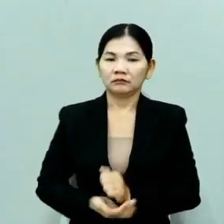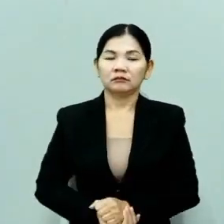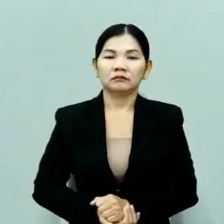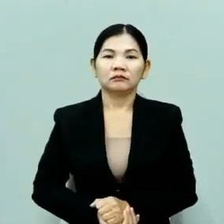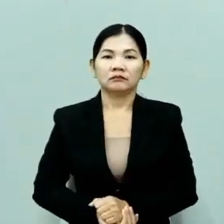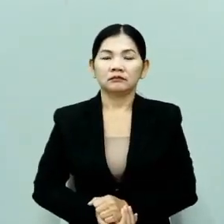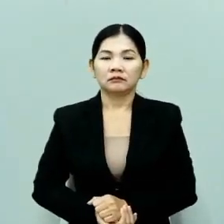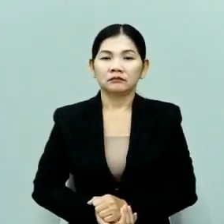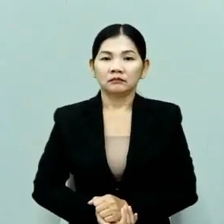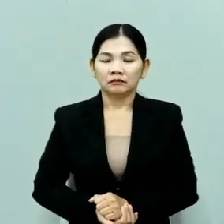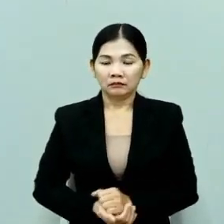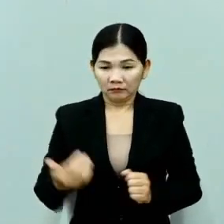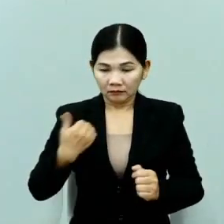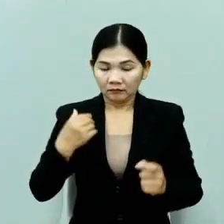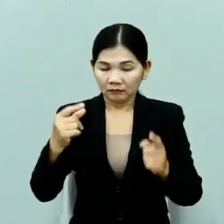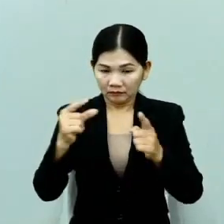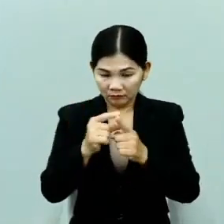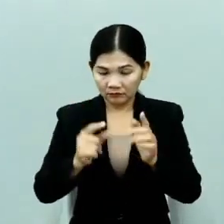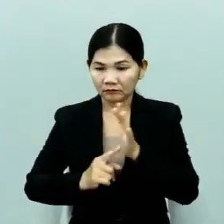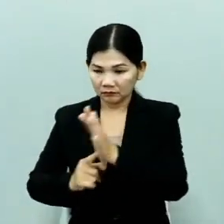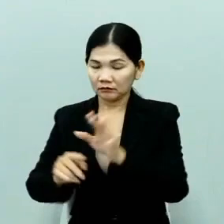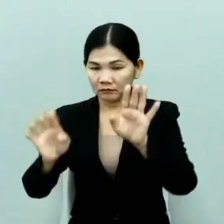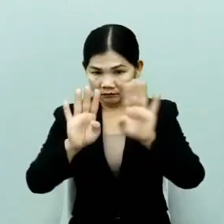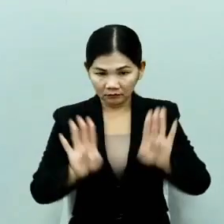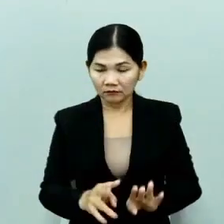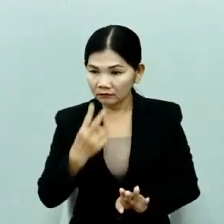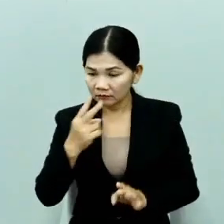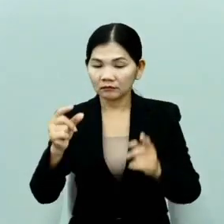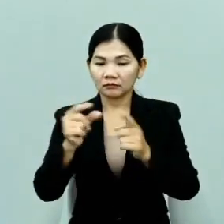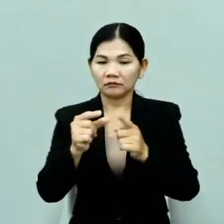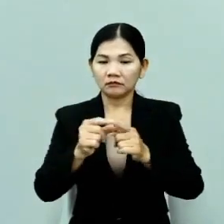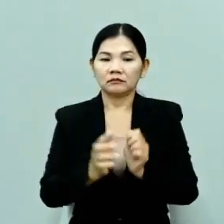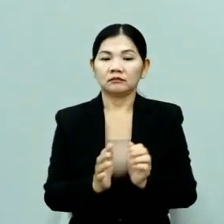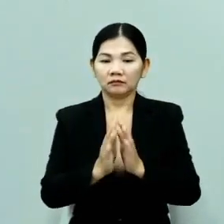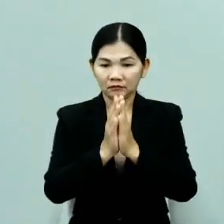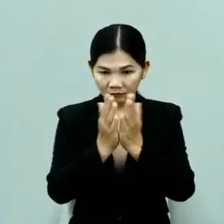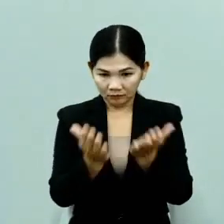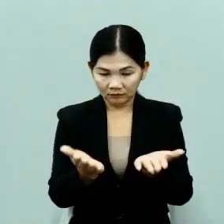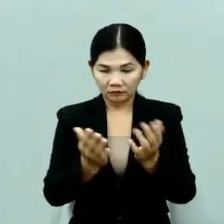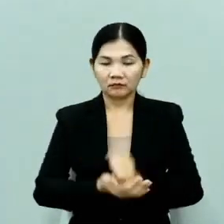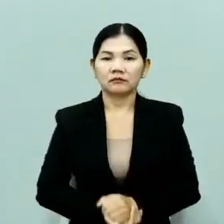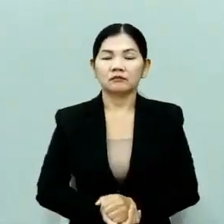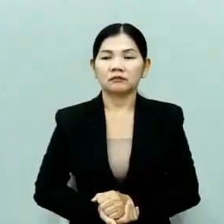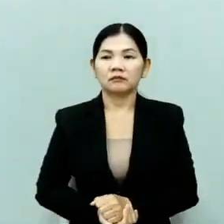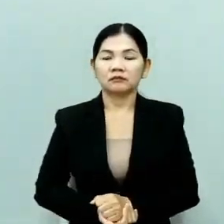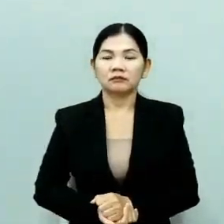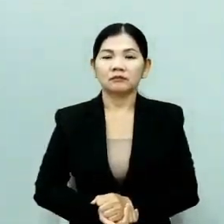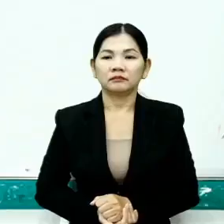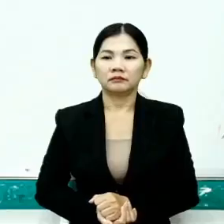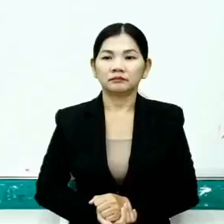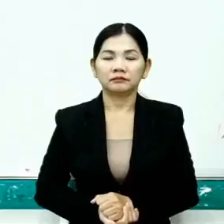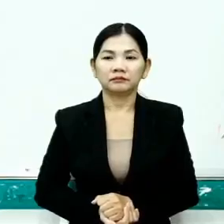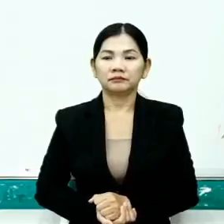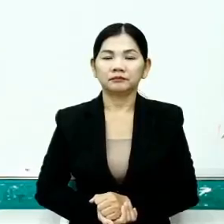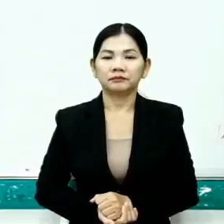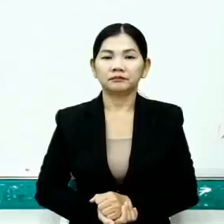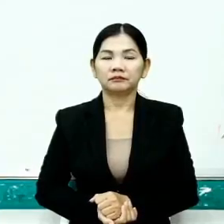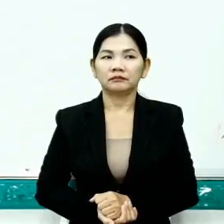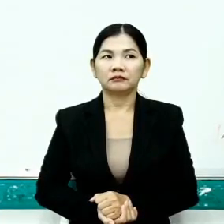គូចាអ្នកគ្រូក៏មានពាក្យមកបង្ហាញកូននៅលើក្តារខៀនណាគឺដូចនៅក្នុងសិភៅសិក្សាគោរបស់កូនណា